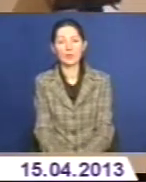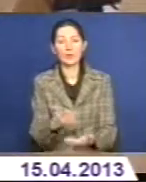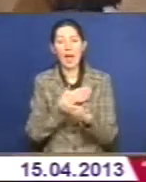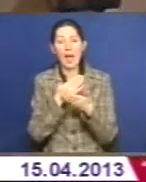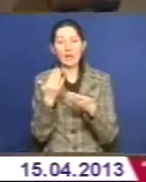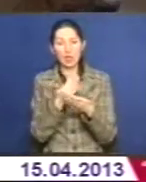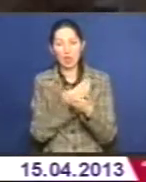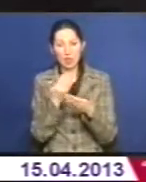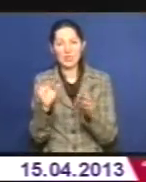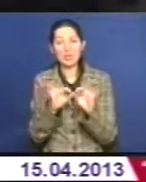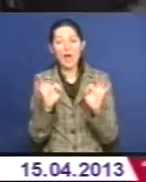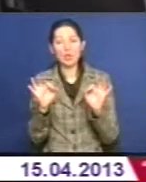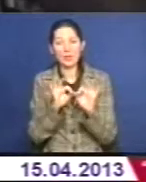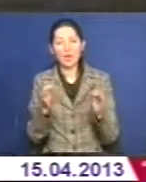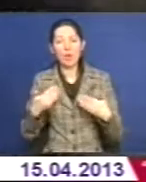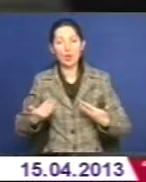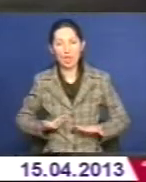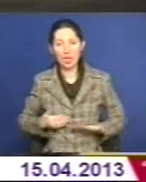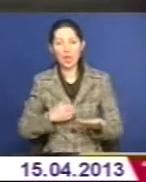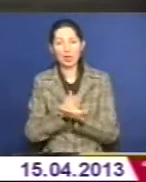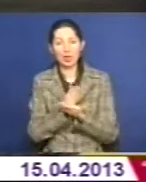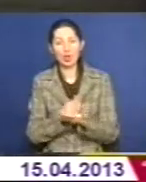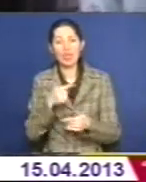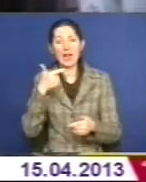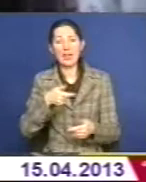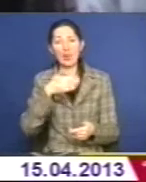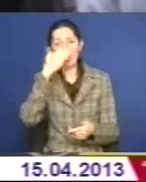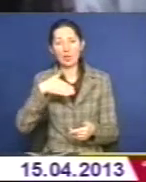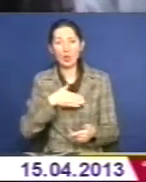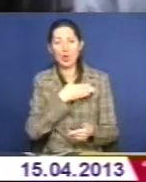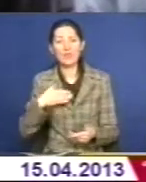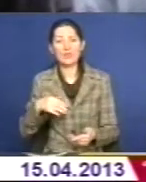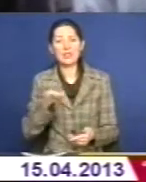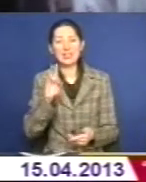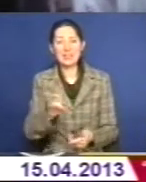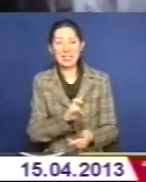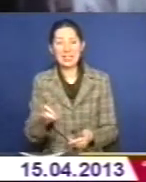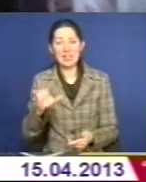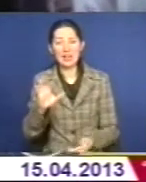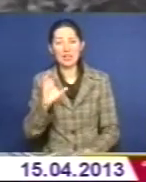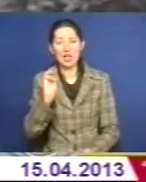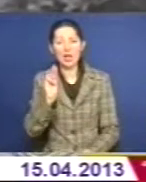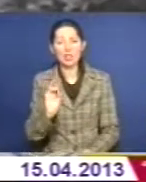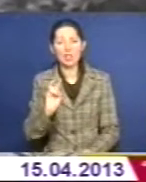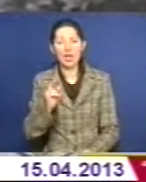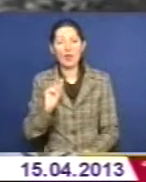Кінострічка розповідає про життя та служіння греко-католицького священика Василя Шевчука, який протягом